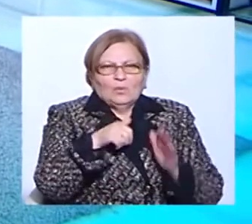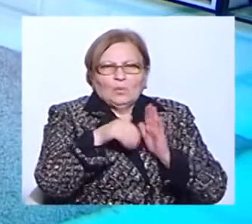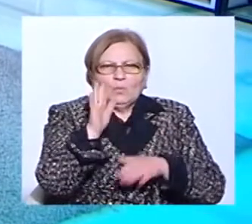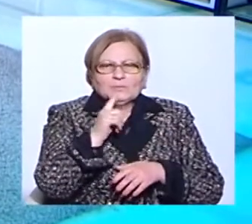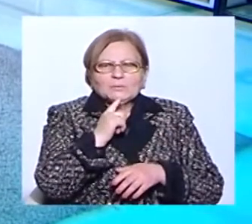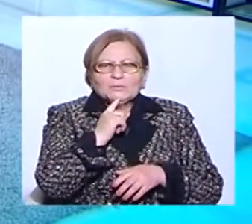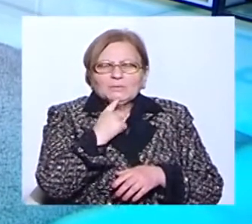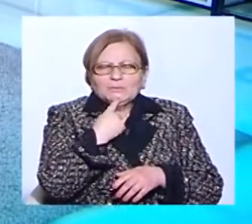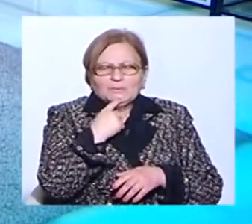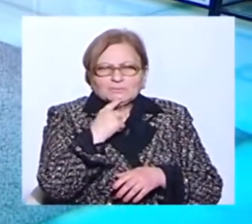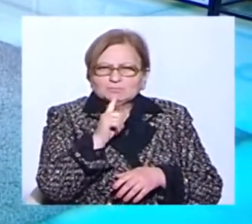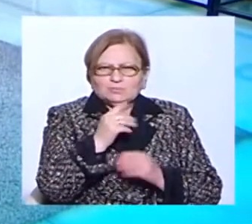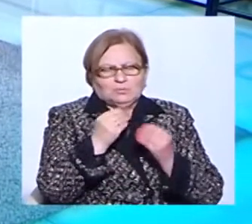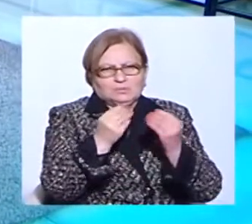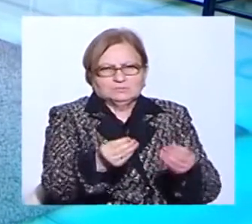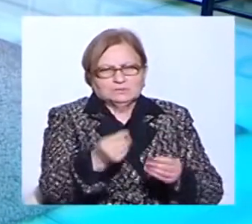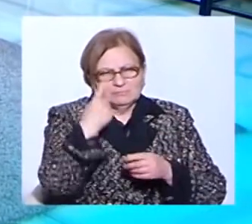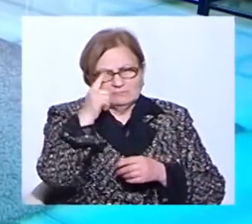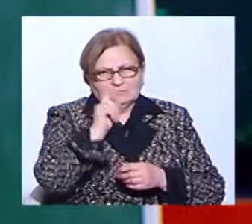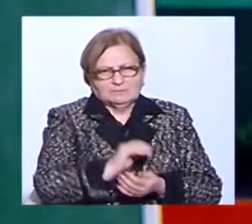ar moufikro rame.